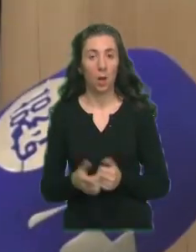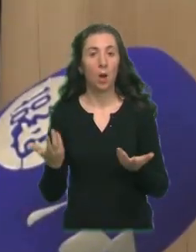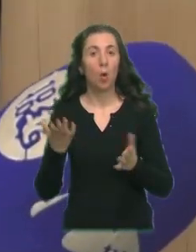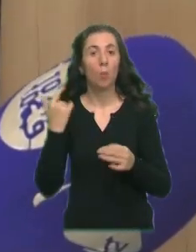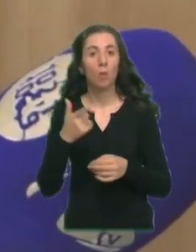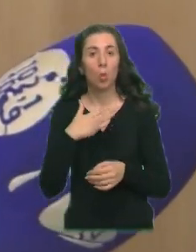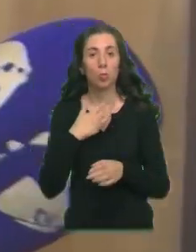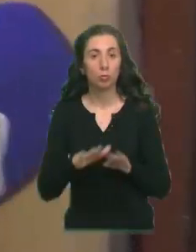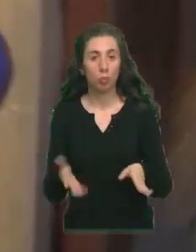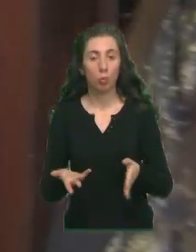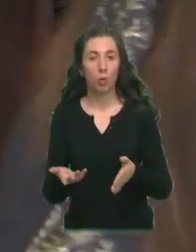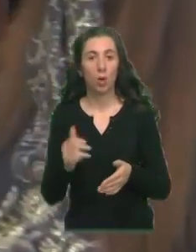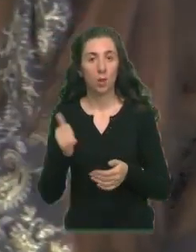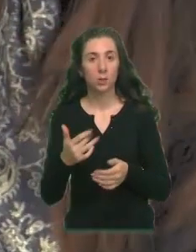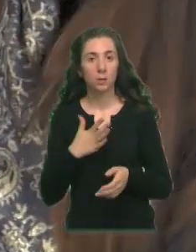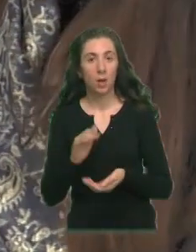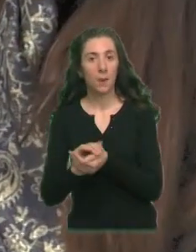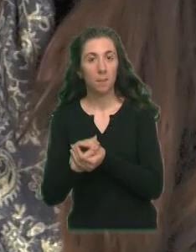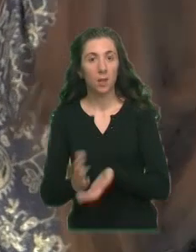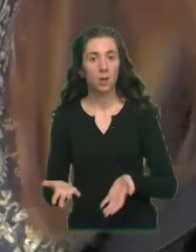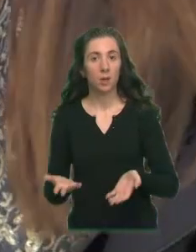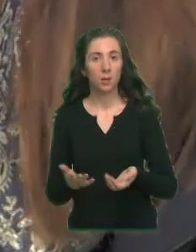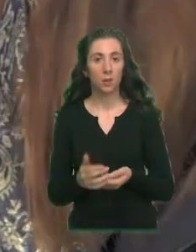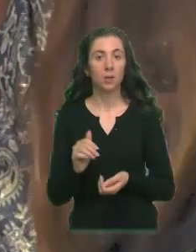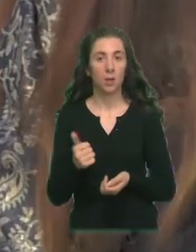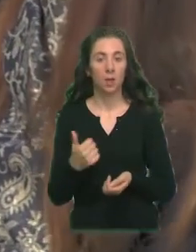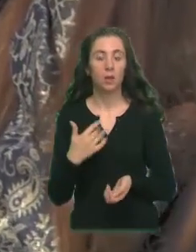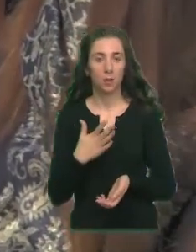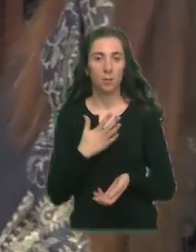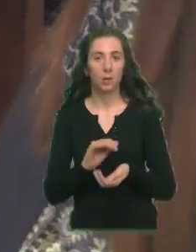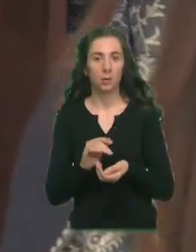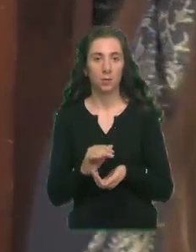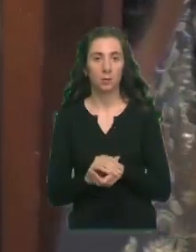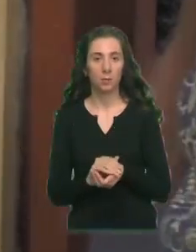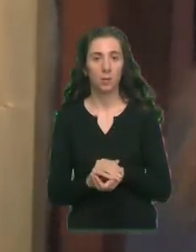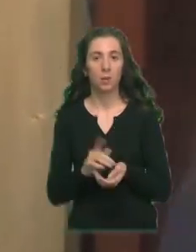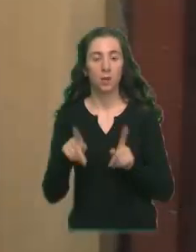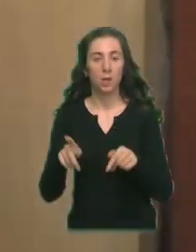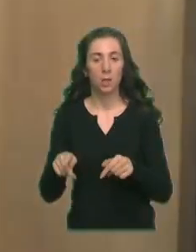To kako vam je bilo u školi, jeste li imali prijatelje? Imao sam neke,